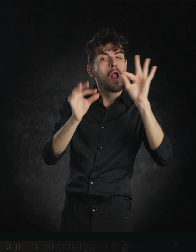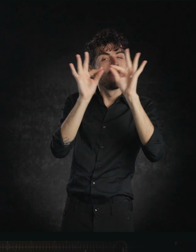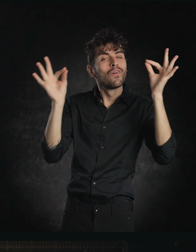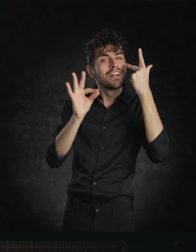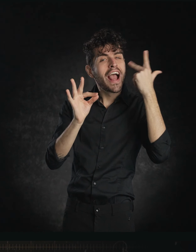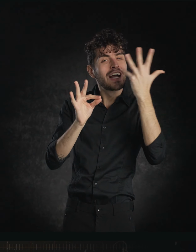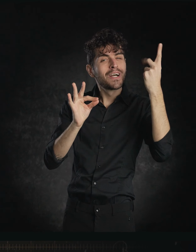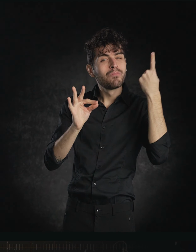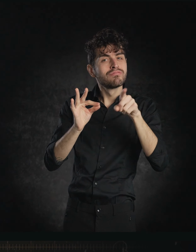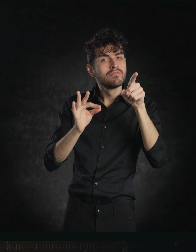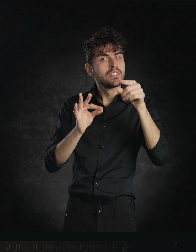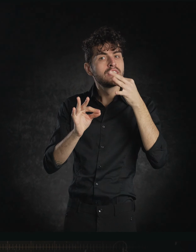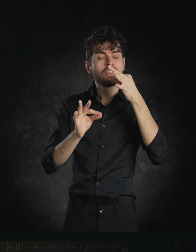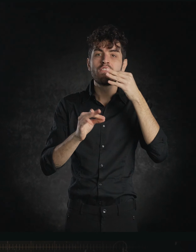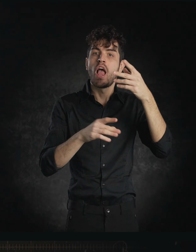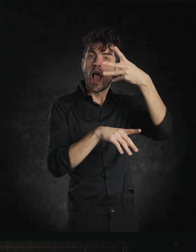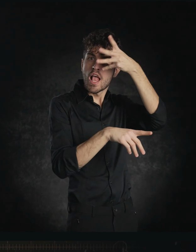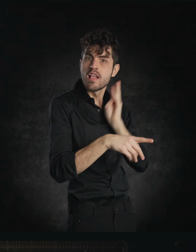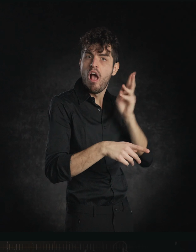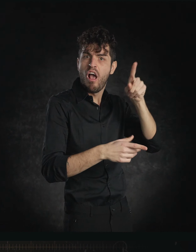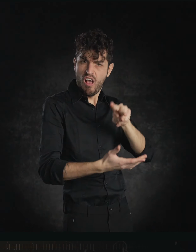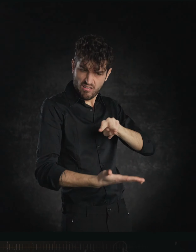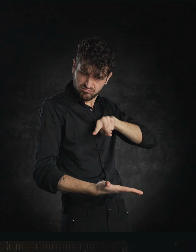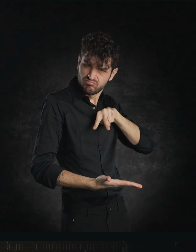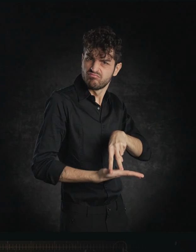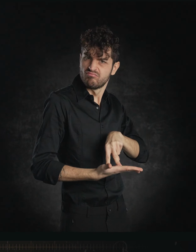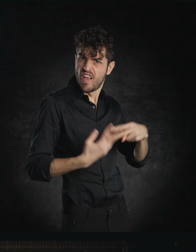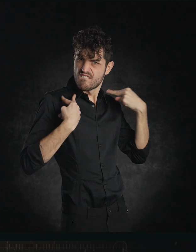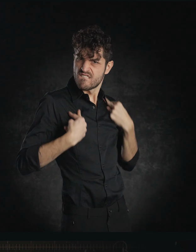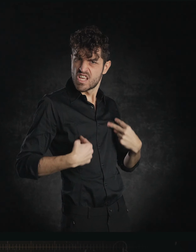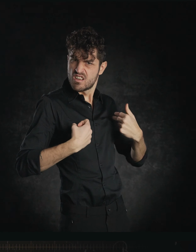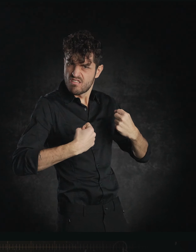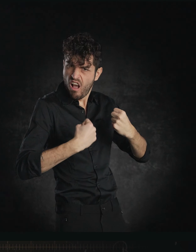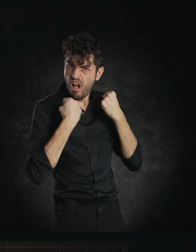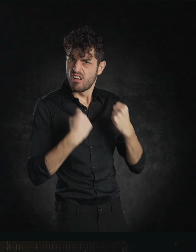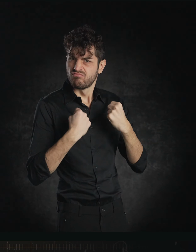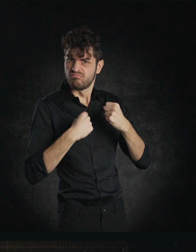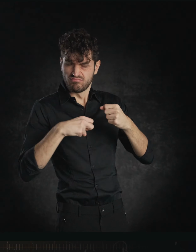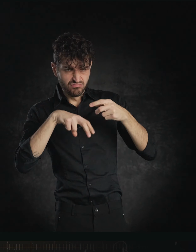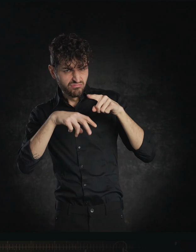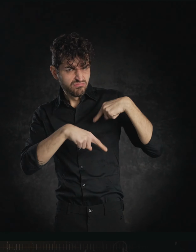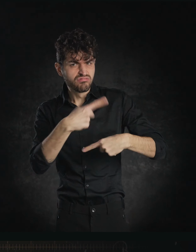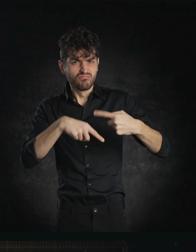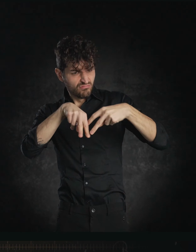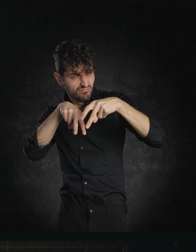'è scritto en ka en imi erhaut ka per il Ka,